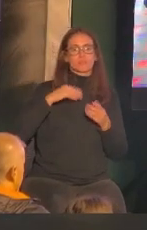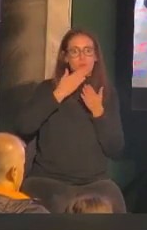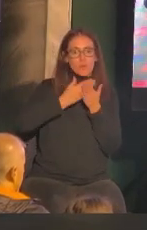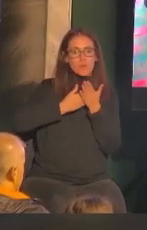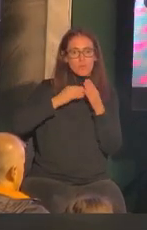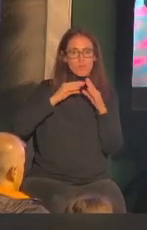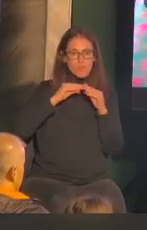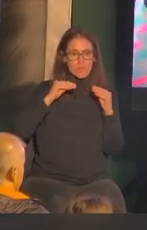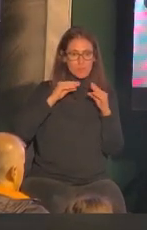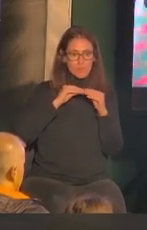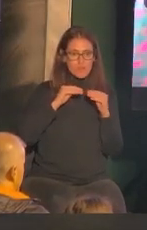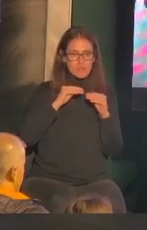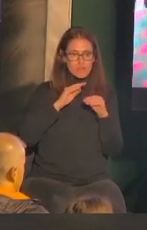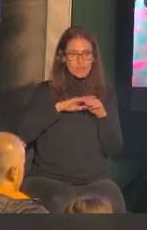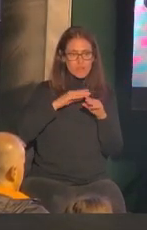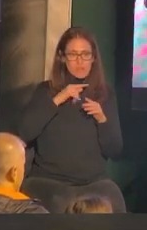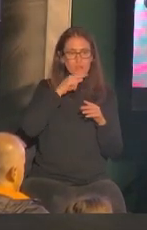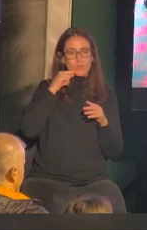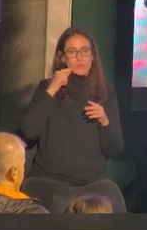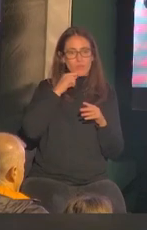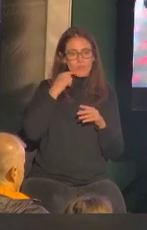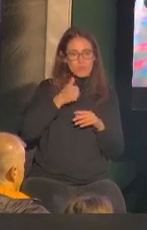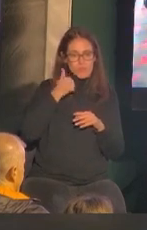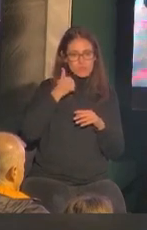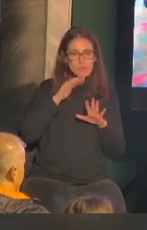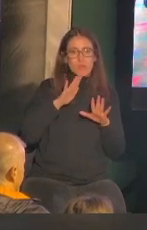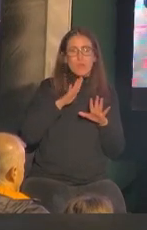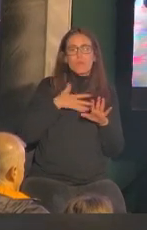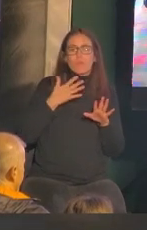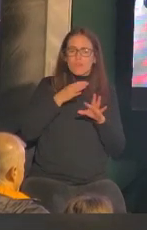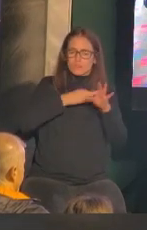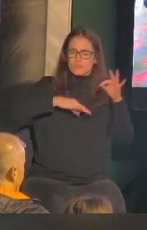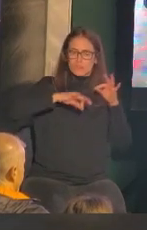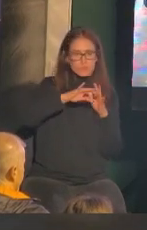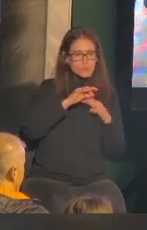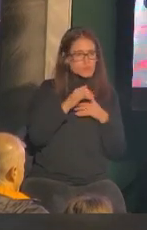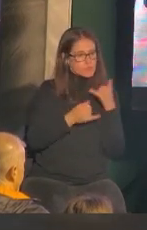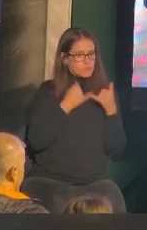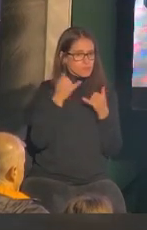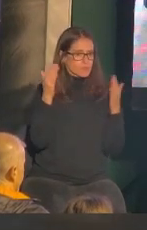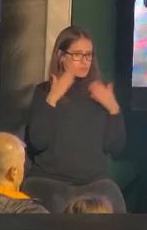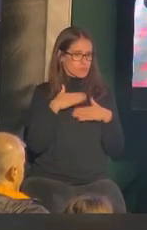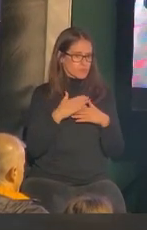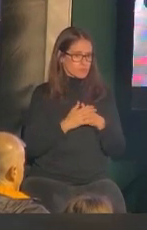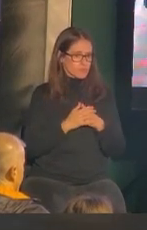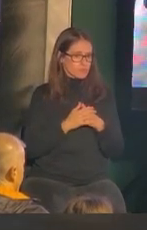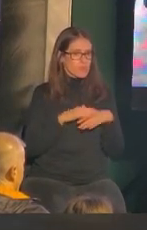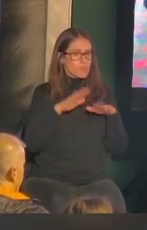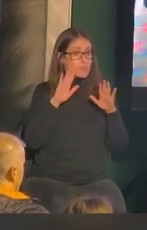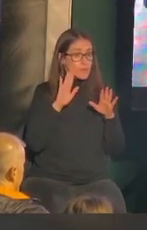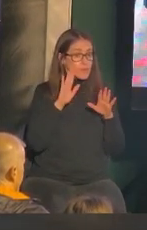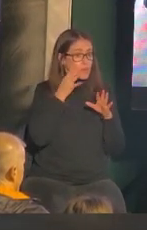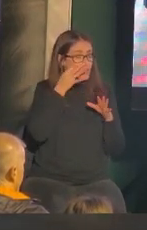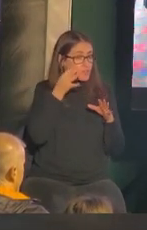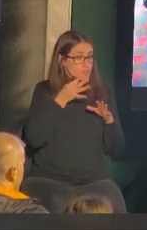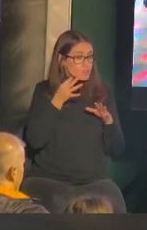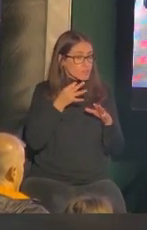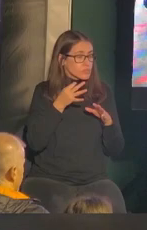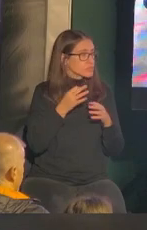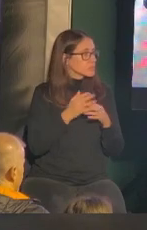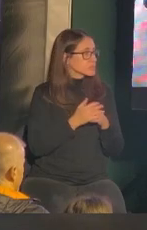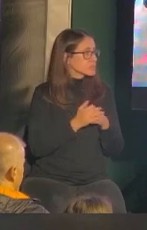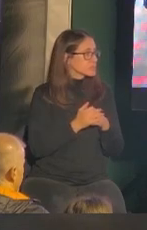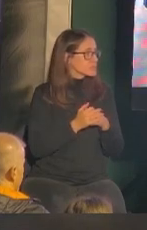em don dolçó, però vull dir que també es podria substituir i no hi hauria cap problema. Però en el fons hi ha...